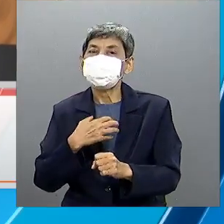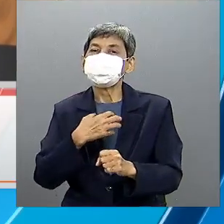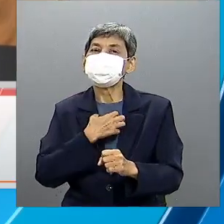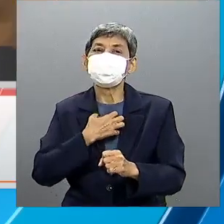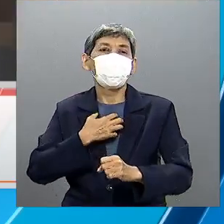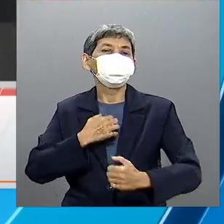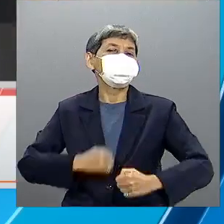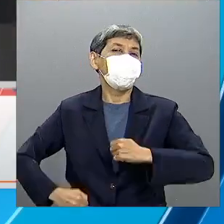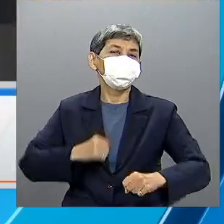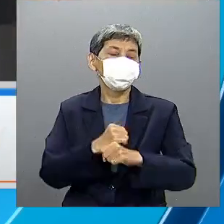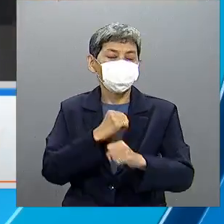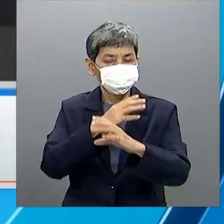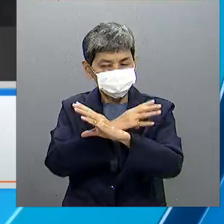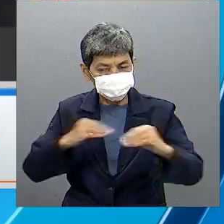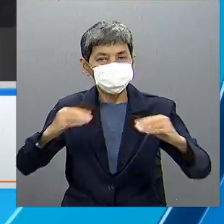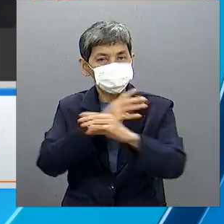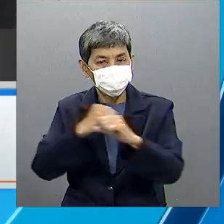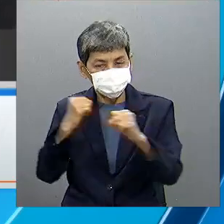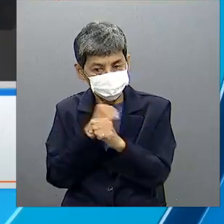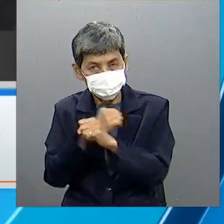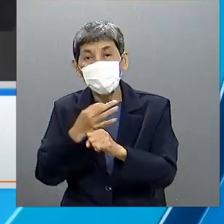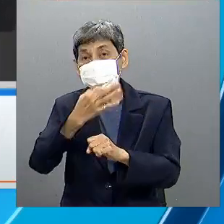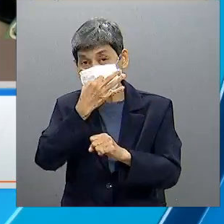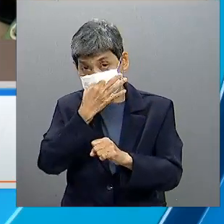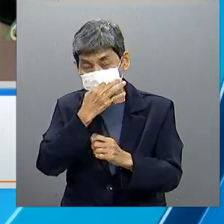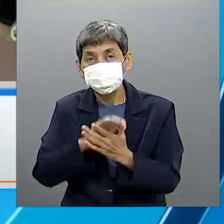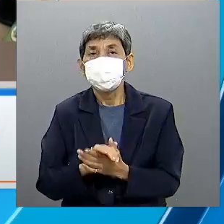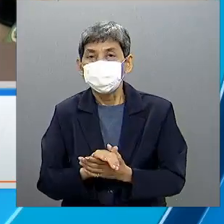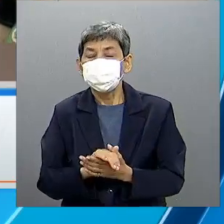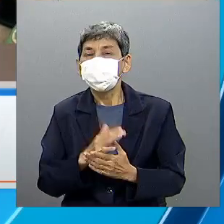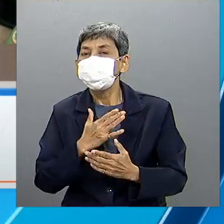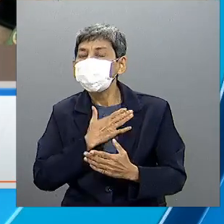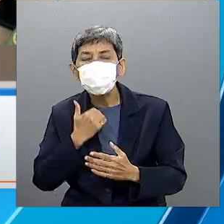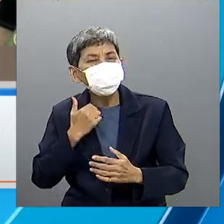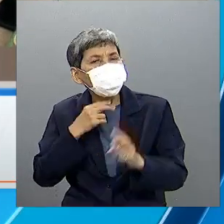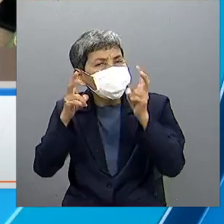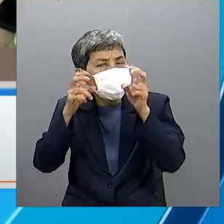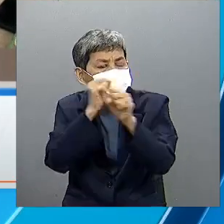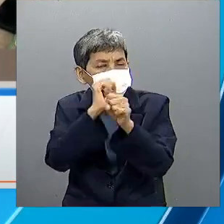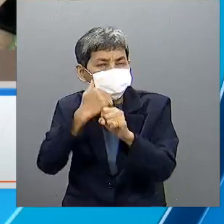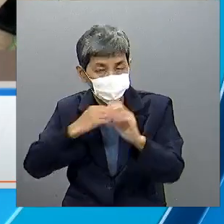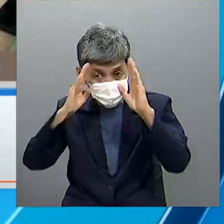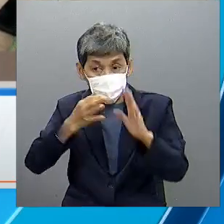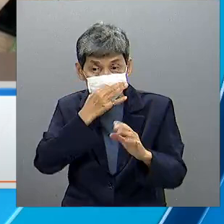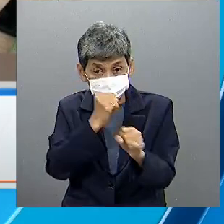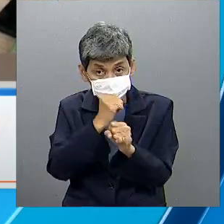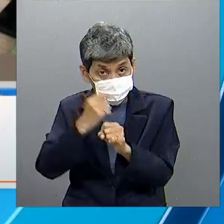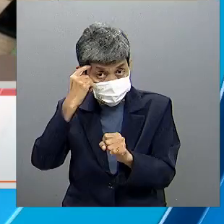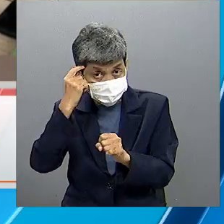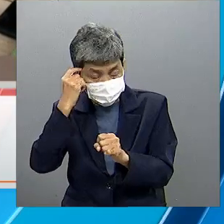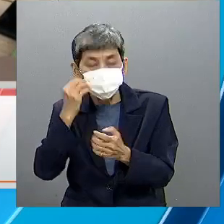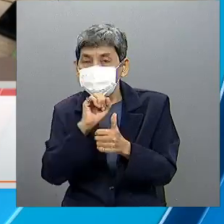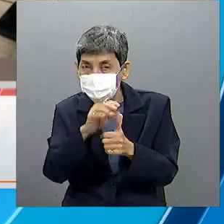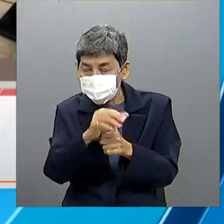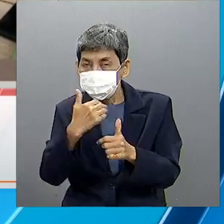เปลี่ยนและเรียนรู้ทักษะอาชีพอะค่ะเราก็เลยจะมีคอนเทนต์ที่เกี่ยวกับความรู้เรื่องอาชีพและทักษะอาชีพแล้วก็จะมีเรื่องไลฟ์